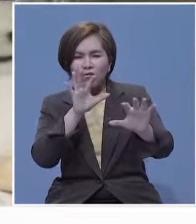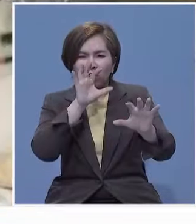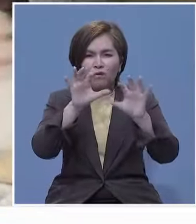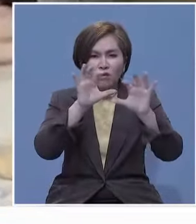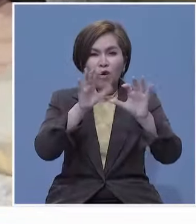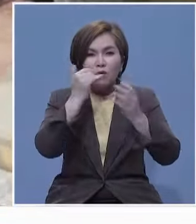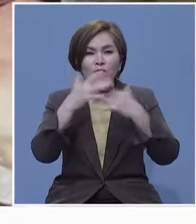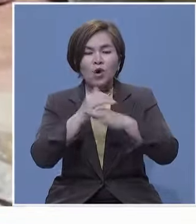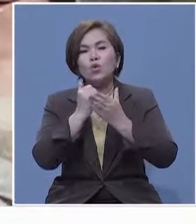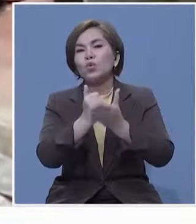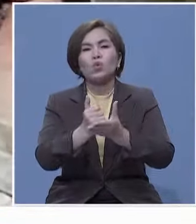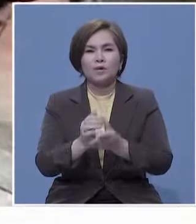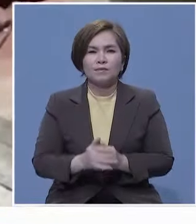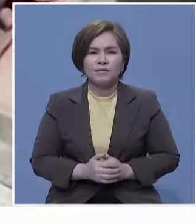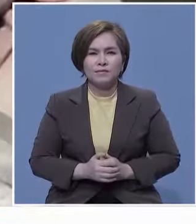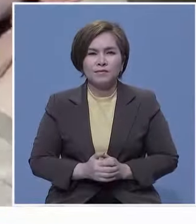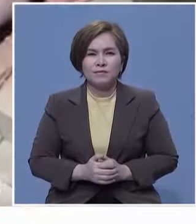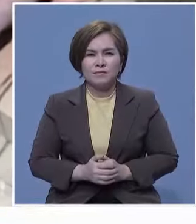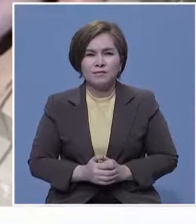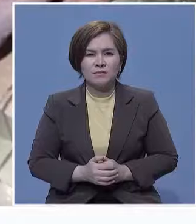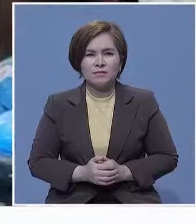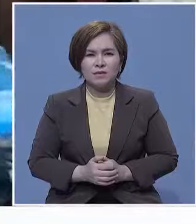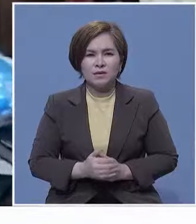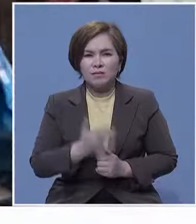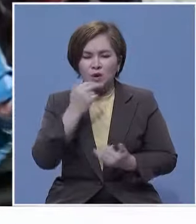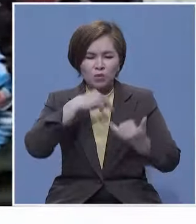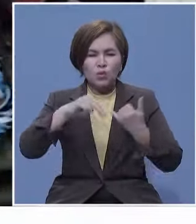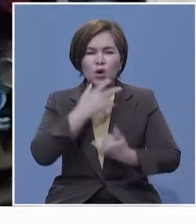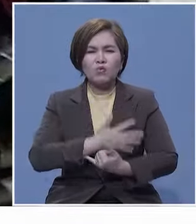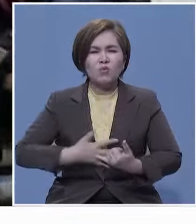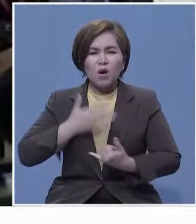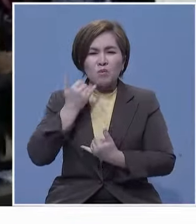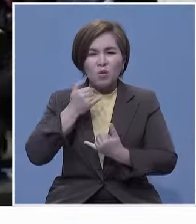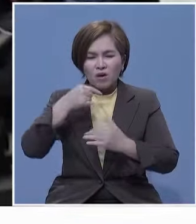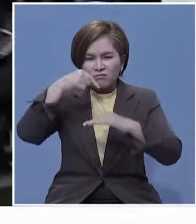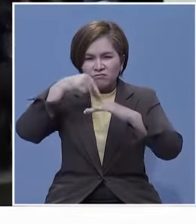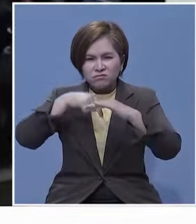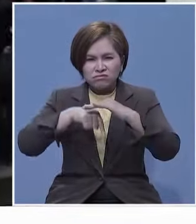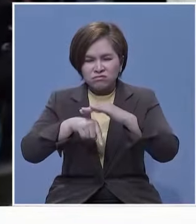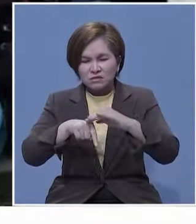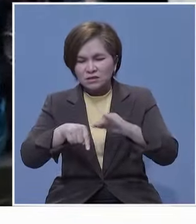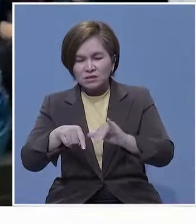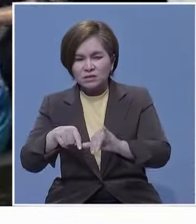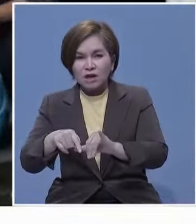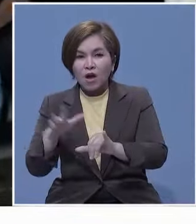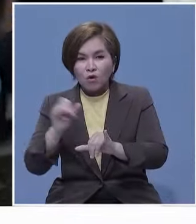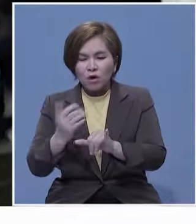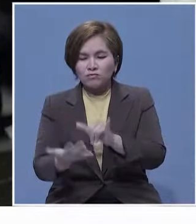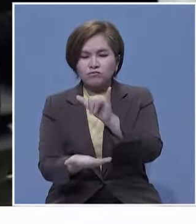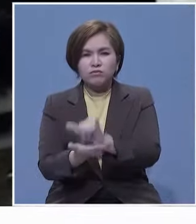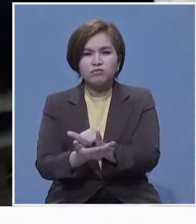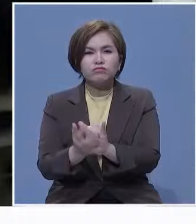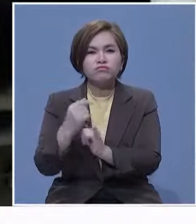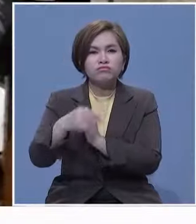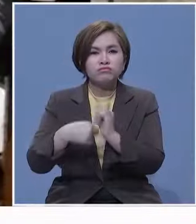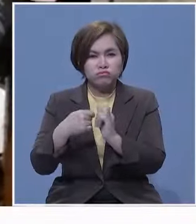อันนี้คือตัวของคนงานที่ถูกนำขึ้นไปช่วยปฐมพยาบาลนะคะเนื่องจากด้านล่างเนี่ยลึกมากเป็นจังหวะที่เจ้าที่นำตัวนายธงชัย